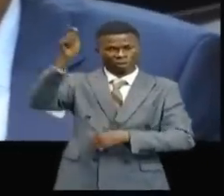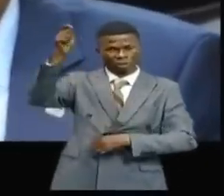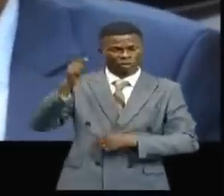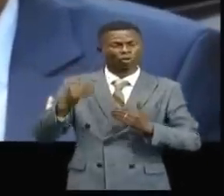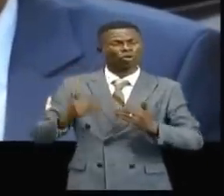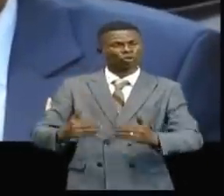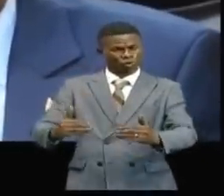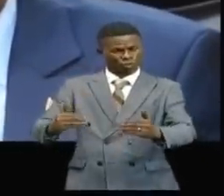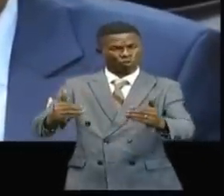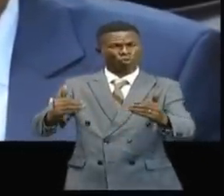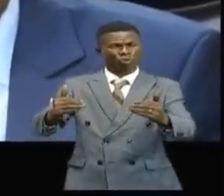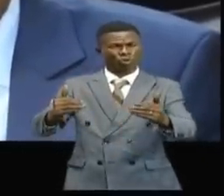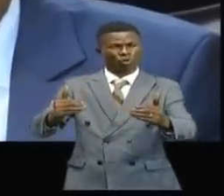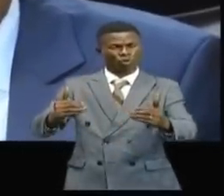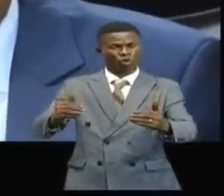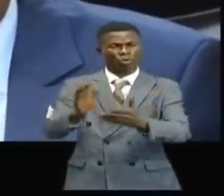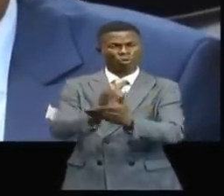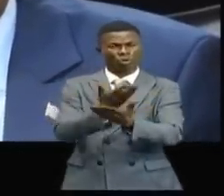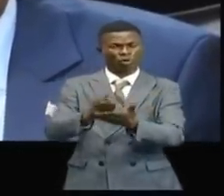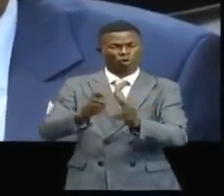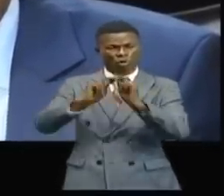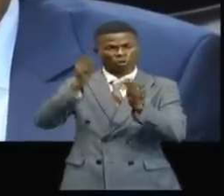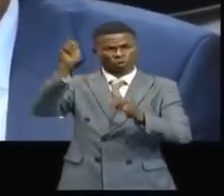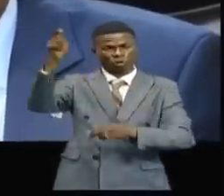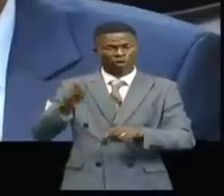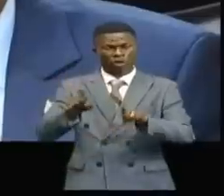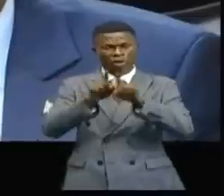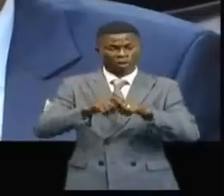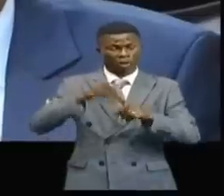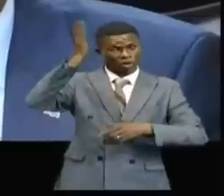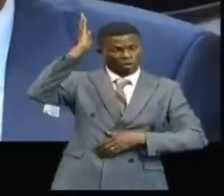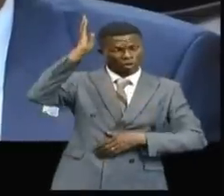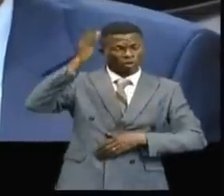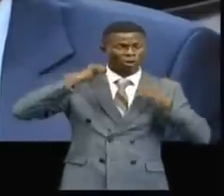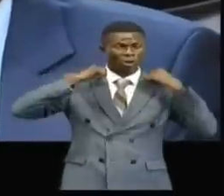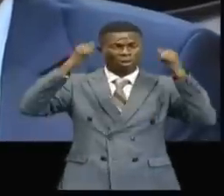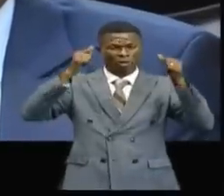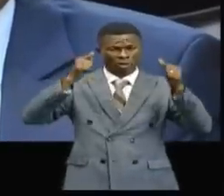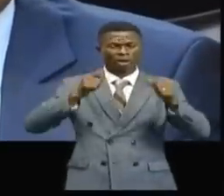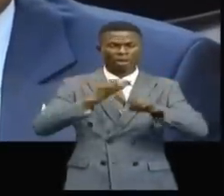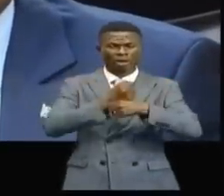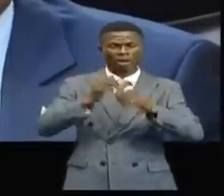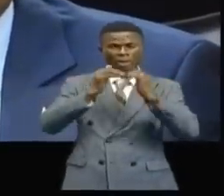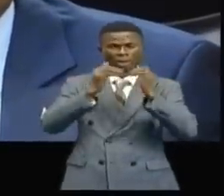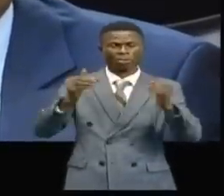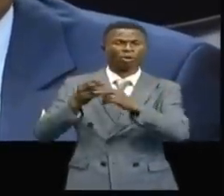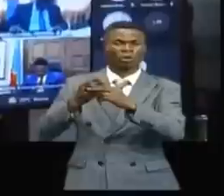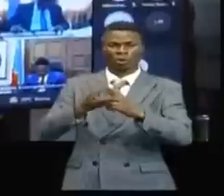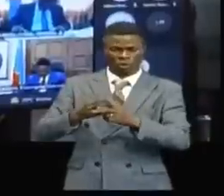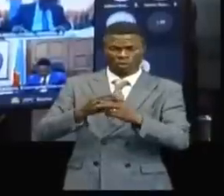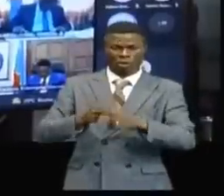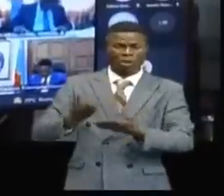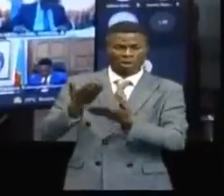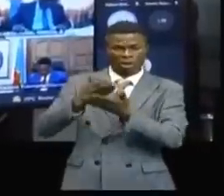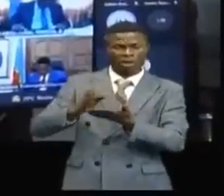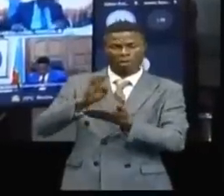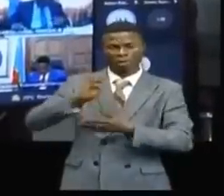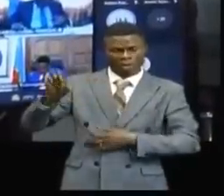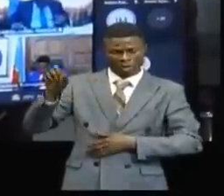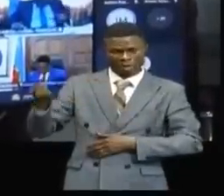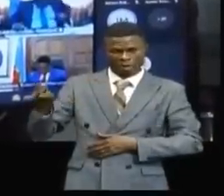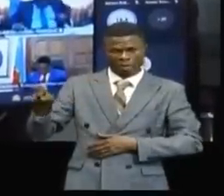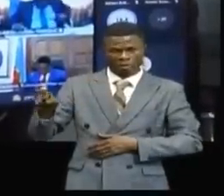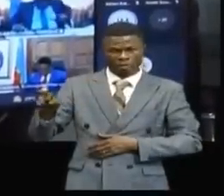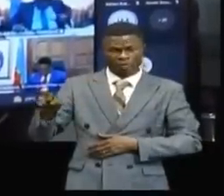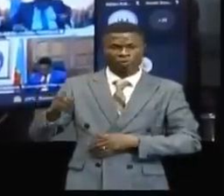se poursuivent contre le groupe armé et les forces négatives afin de rétablir la paix et la sécurité dans cette partie du pays.